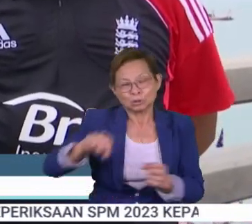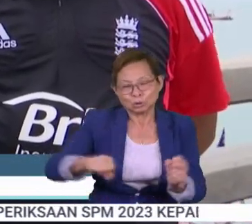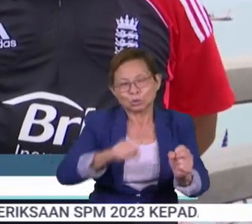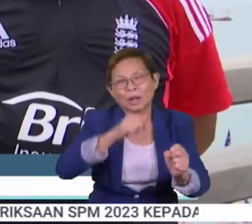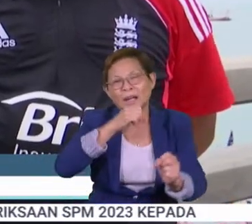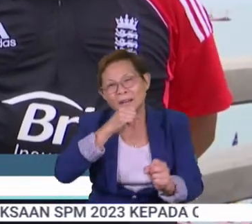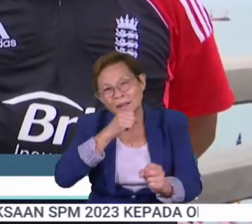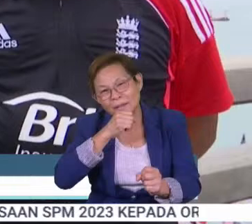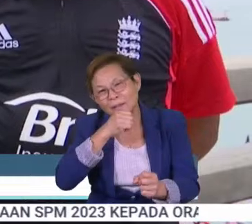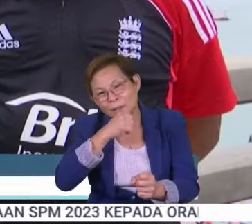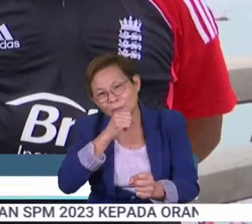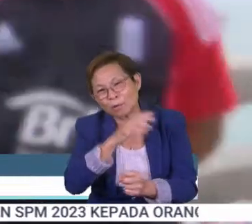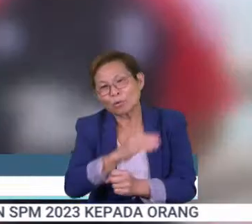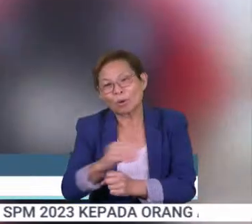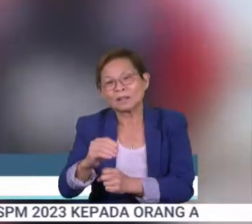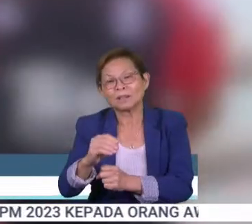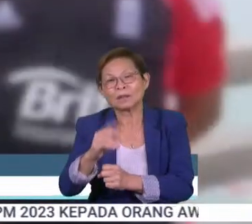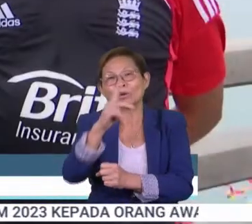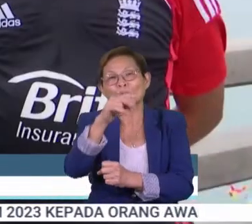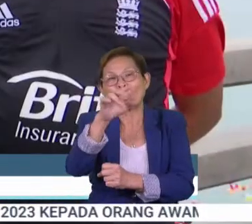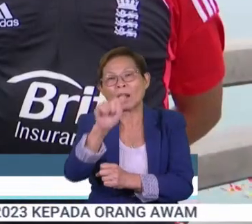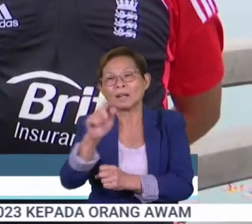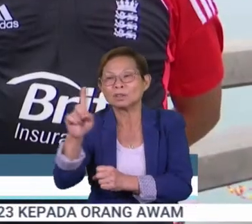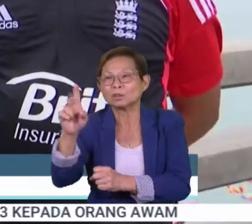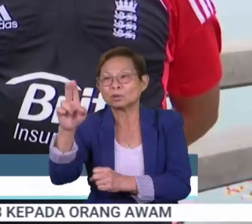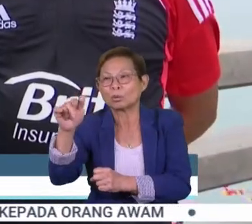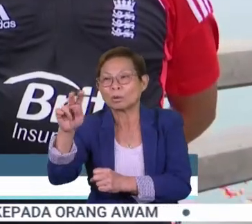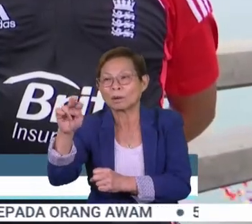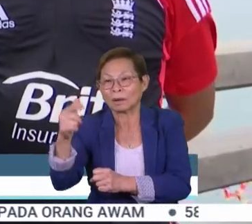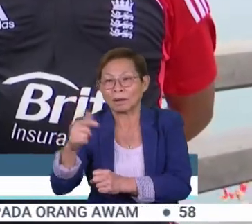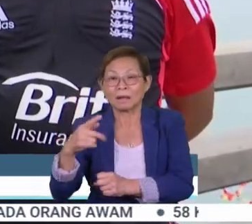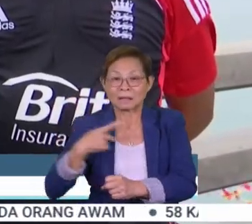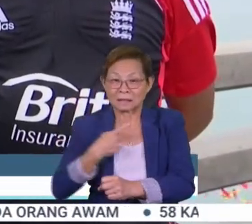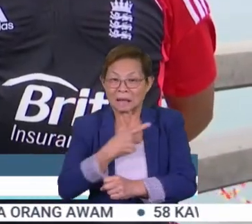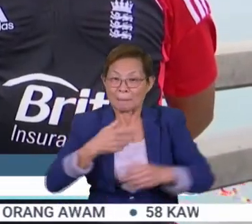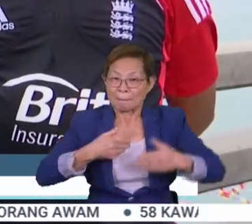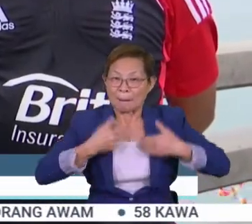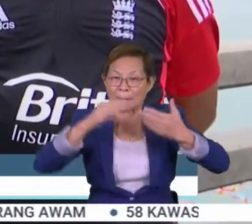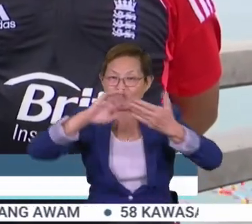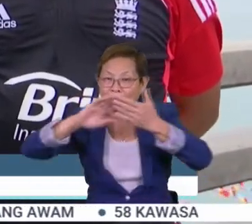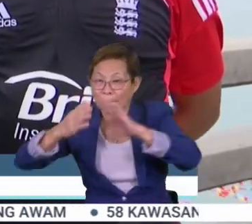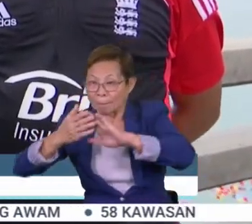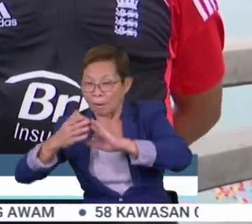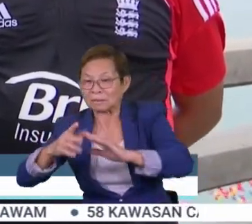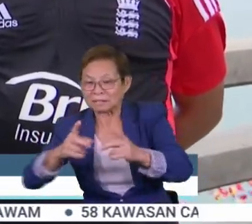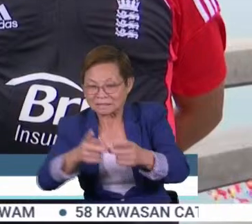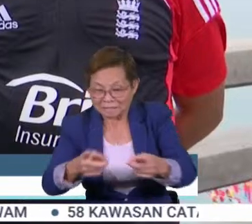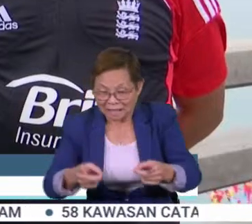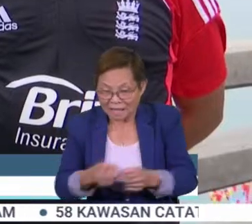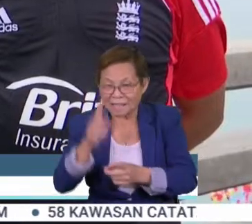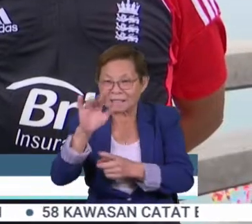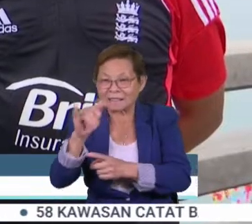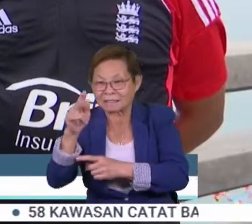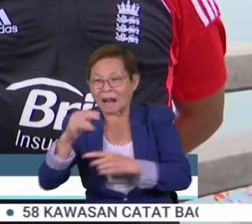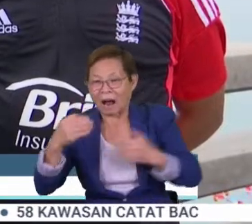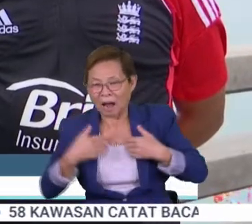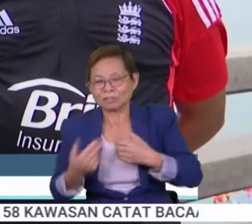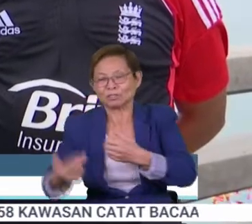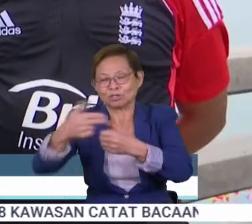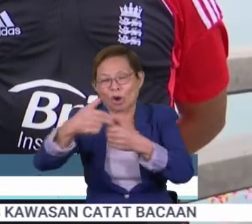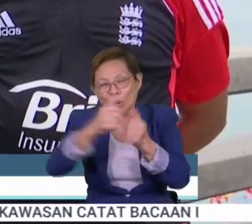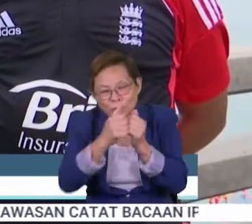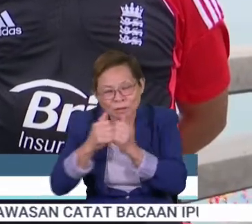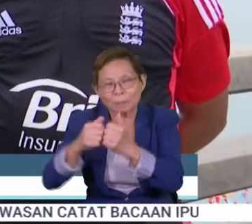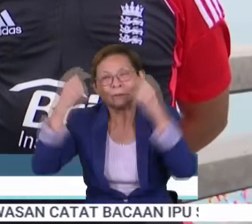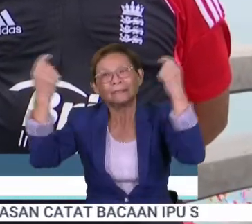dan Kuala Dulang Yan. Kita gembira kerana para komuniti nelayan Daerah Yan sendiri turut sama-sama meraihkan sambutan pada hari